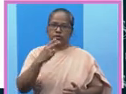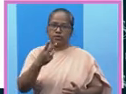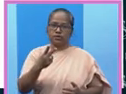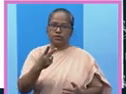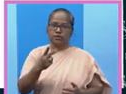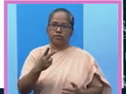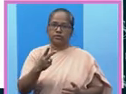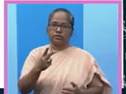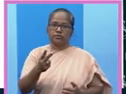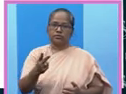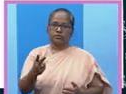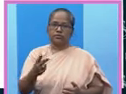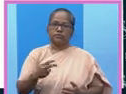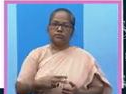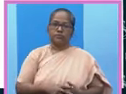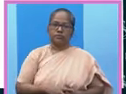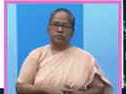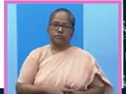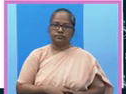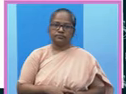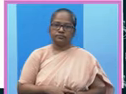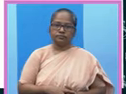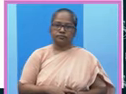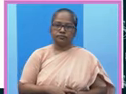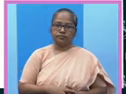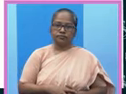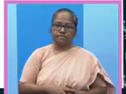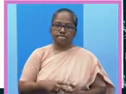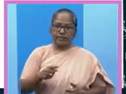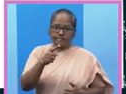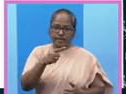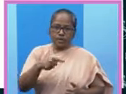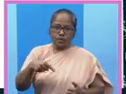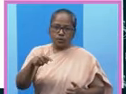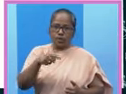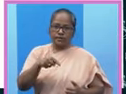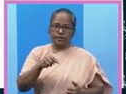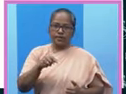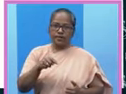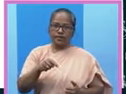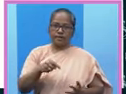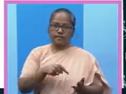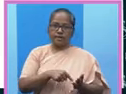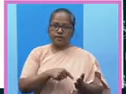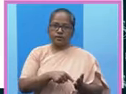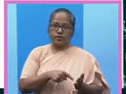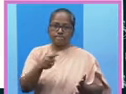எனில் 360க்கு 90 இன்ட்டு 2πr. இப்போ மைய கோணம் தீட்டா எனில்,